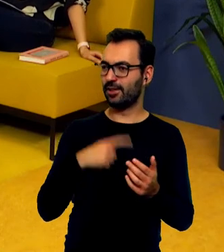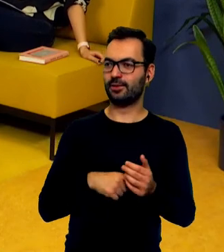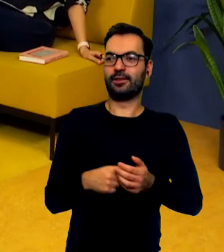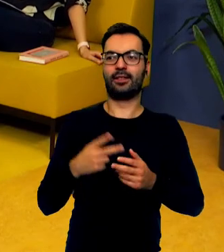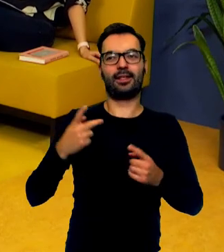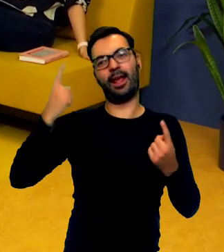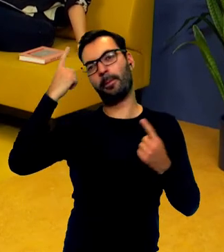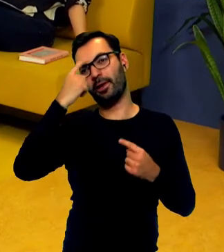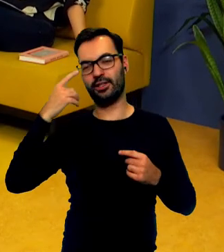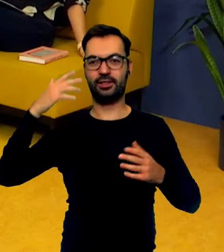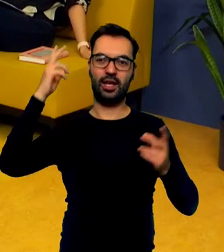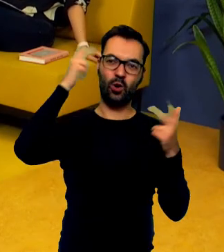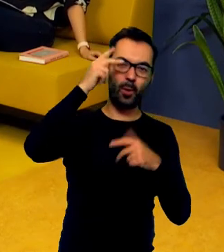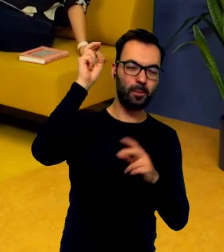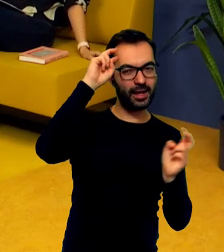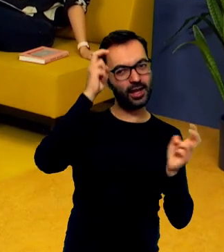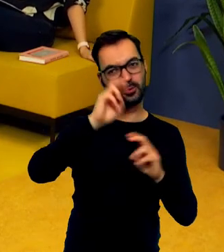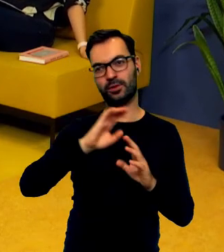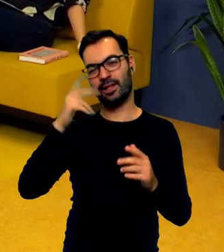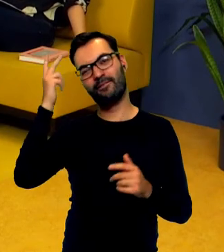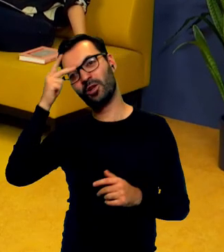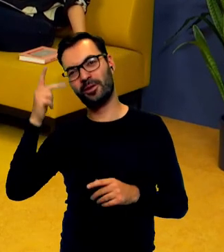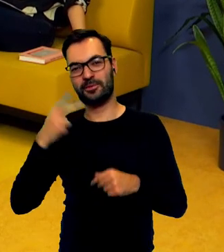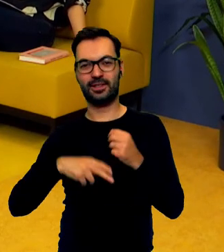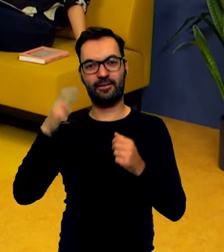nie dywaguj, nie filozofuj,